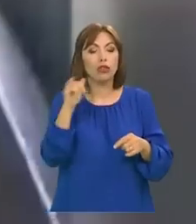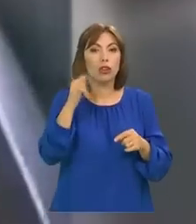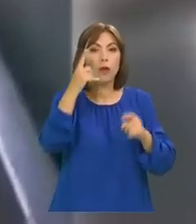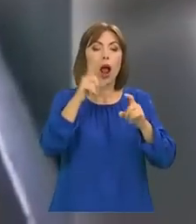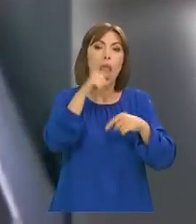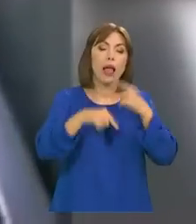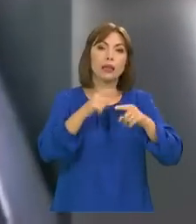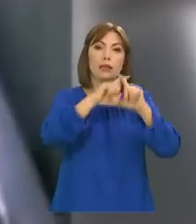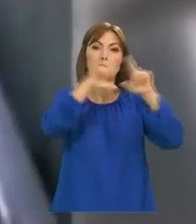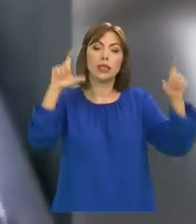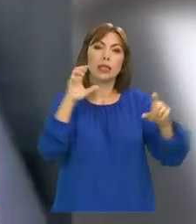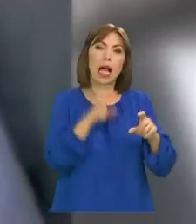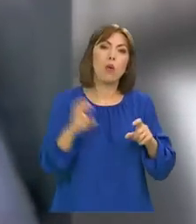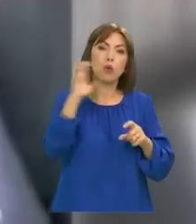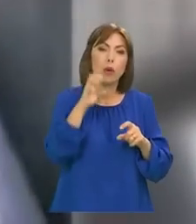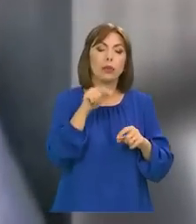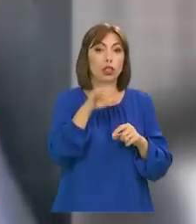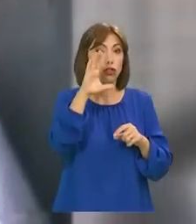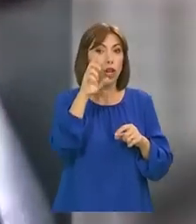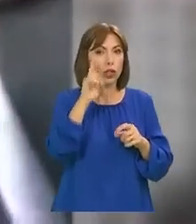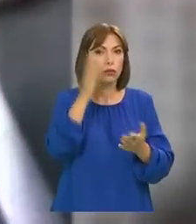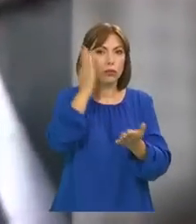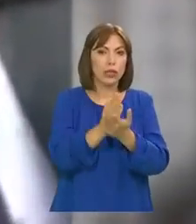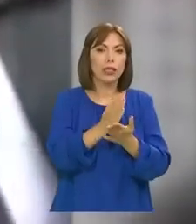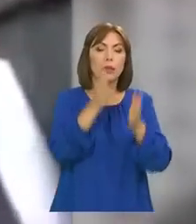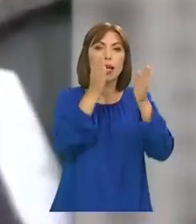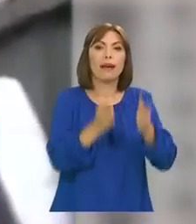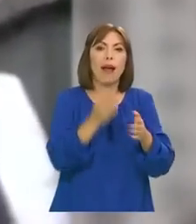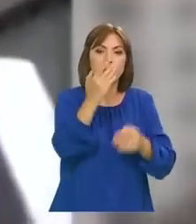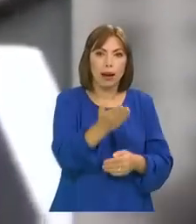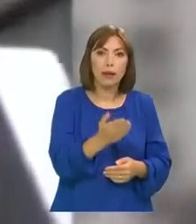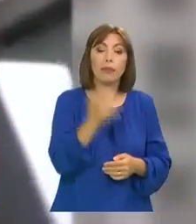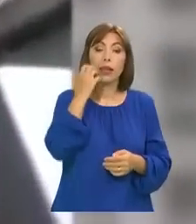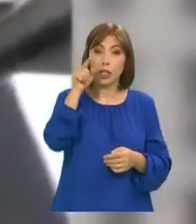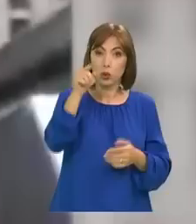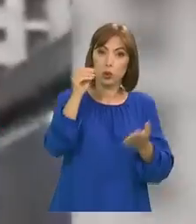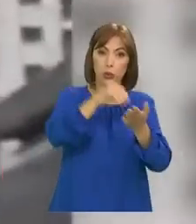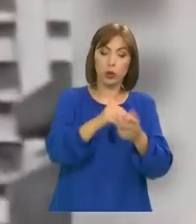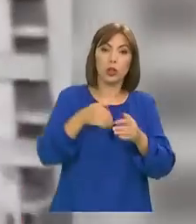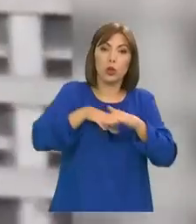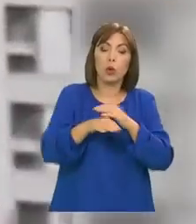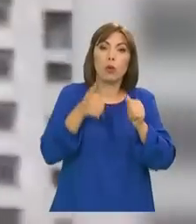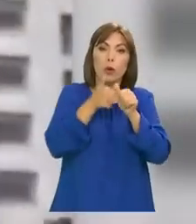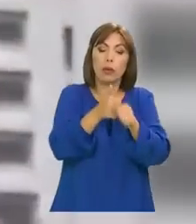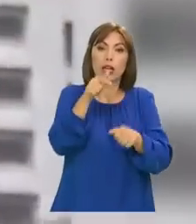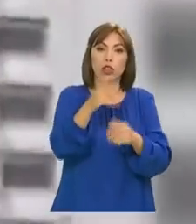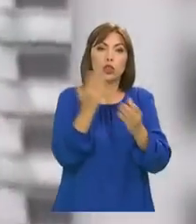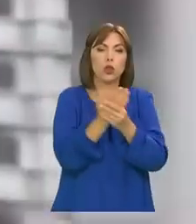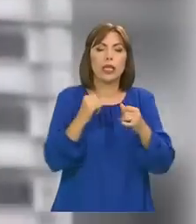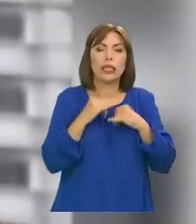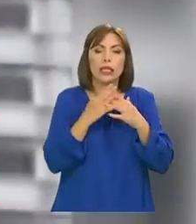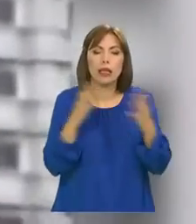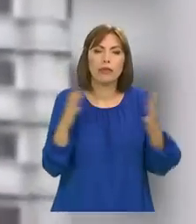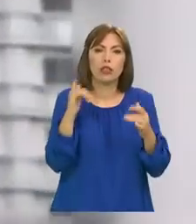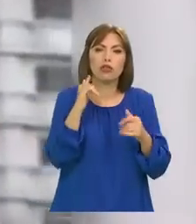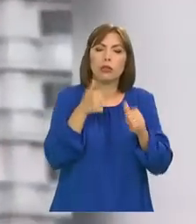instanță europeană, respectiv CEDO, să-i stabilească încadrarea. Când tu îi pui sub urmărire în acest dosar, indiferent pe cine pui